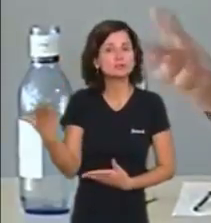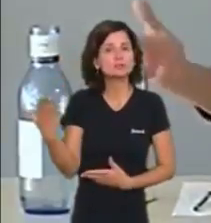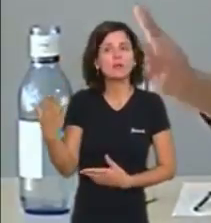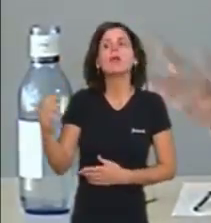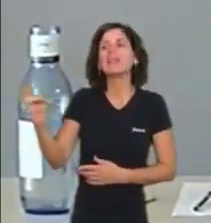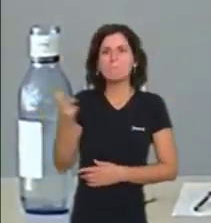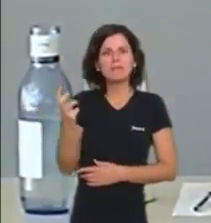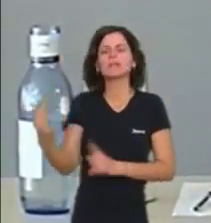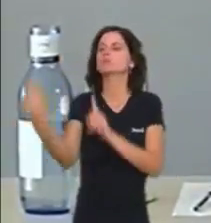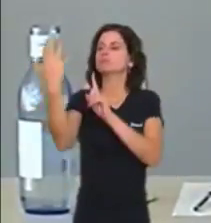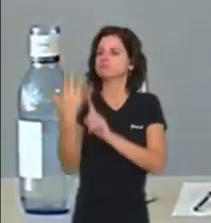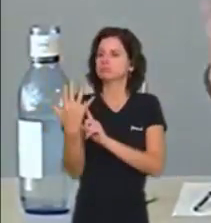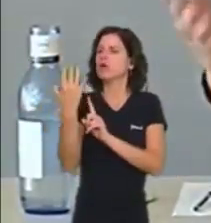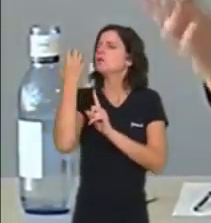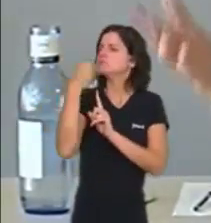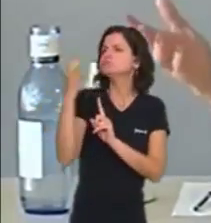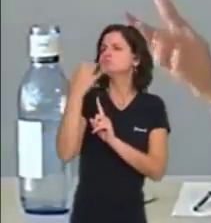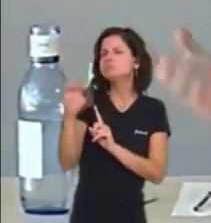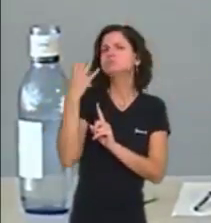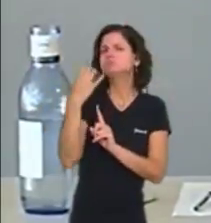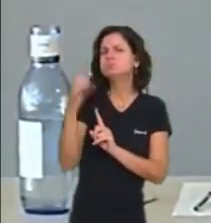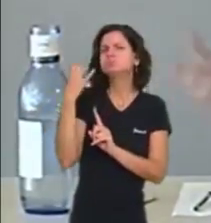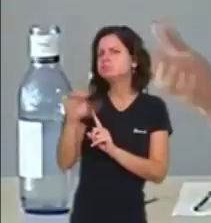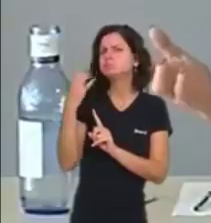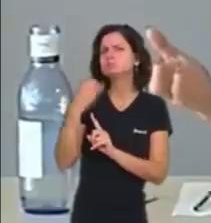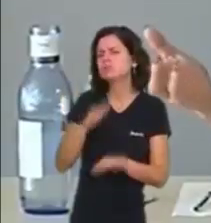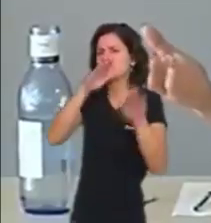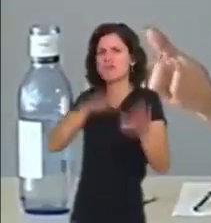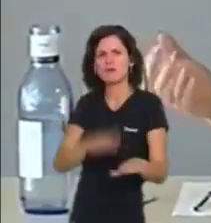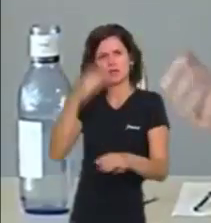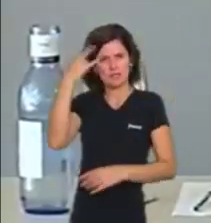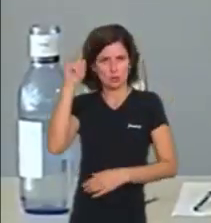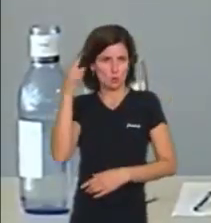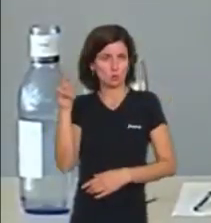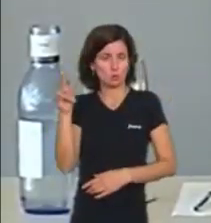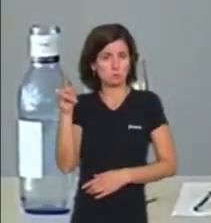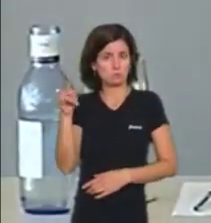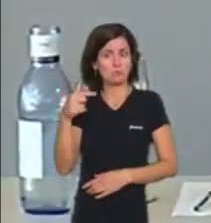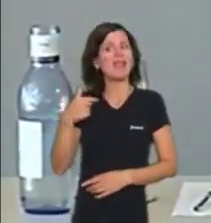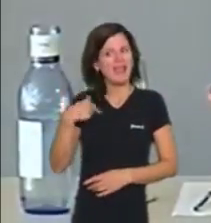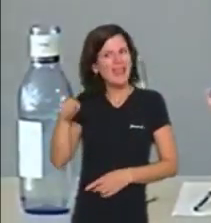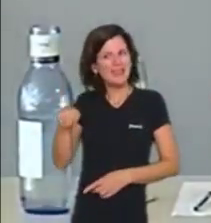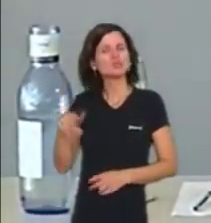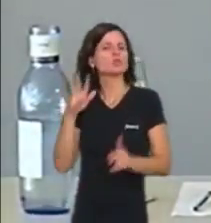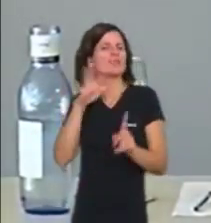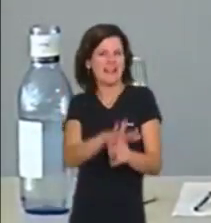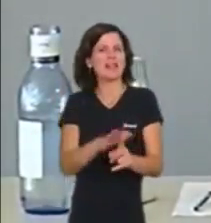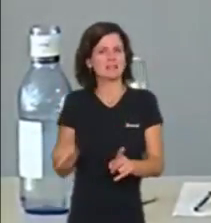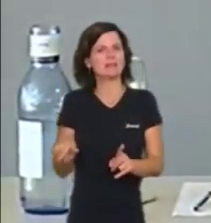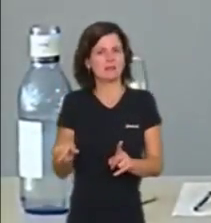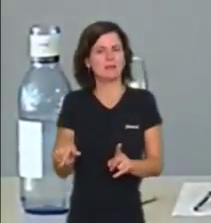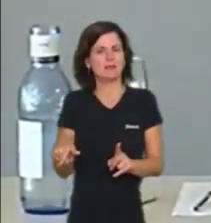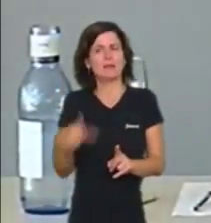reivindicar els seus posicionaments respecte a les celebracions taurines. I com he gestionat això?